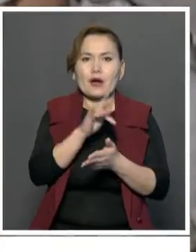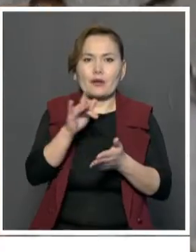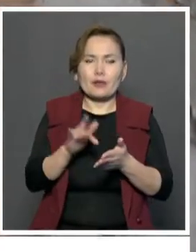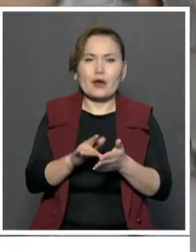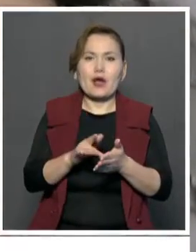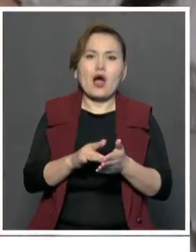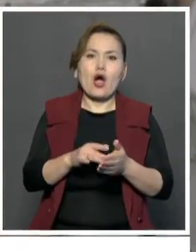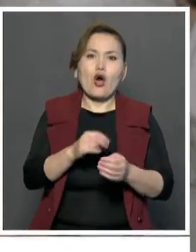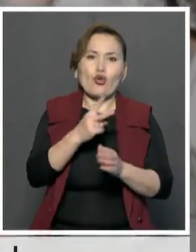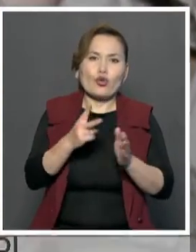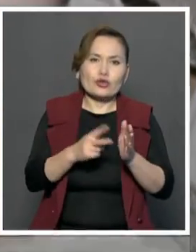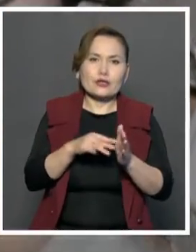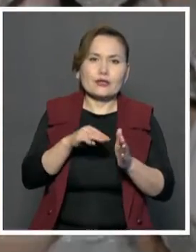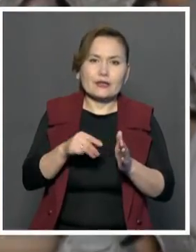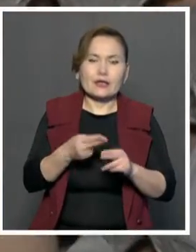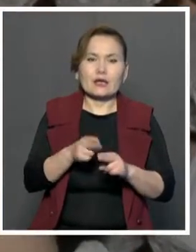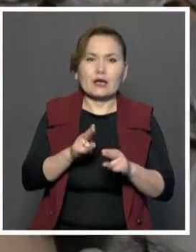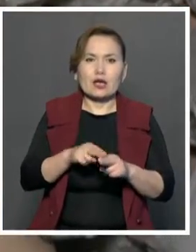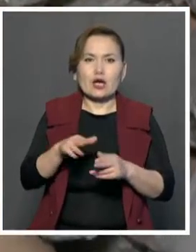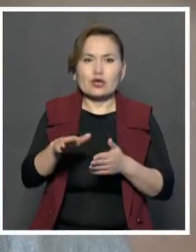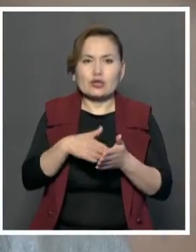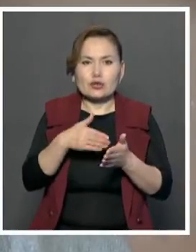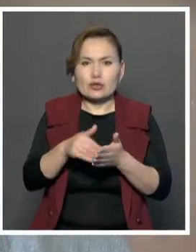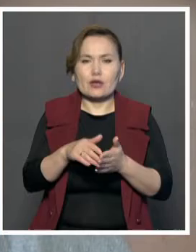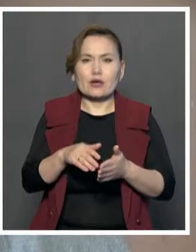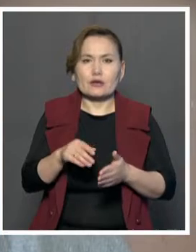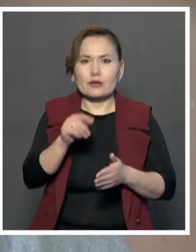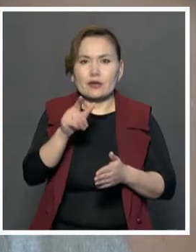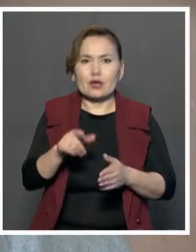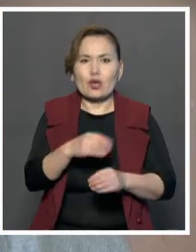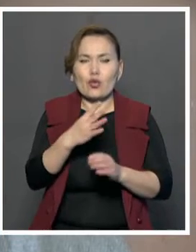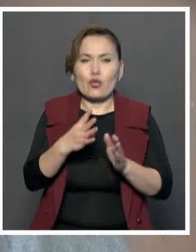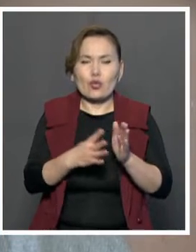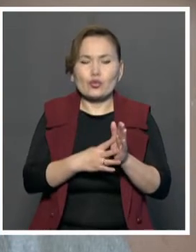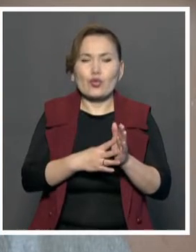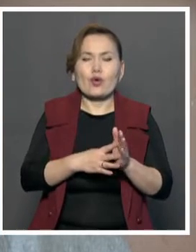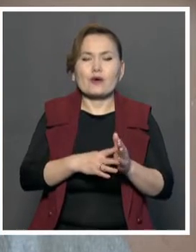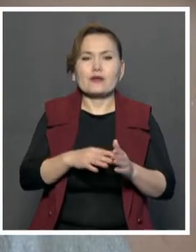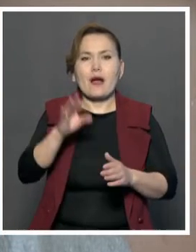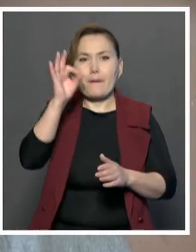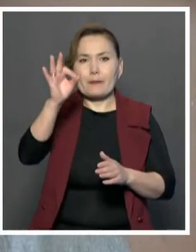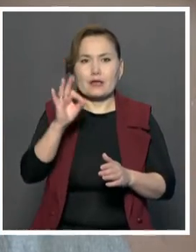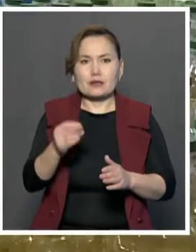бағасы 17, сұйық майдыкі 19%-ке қымбаттап кеткенін анықтаған.